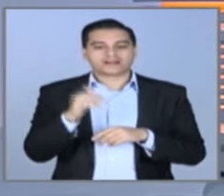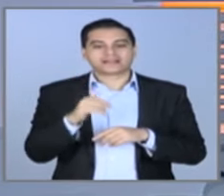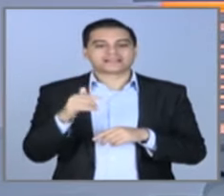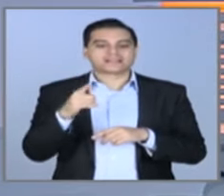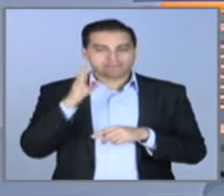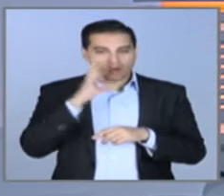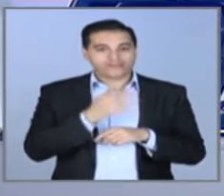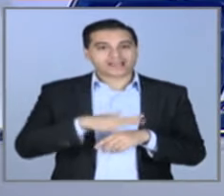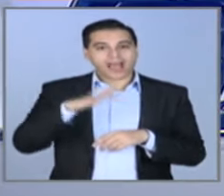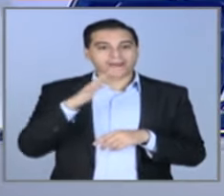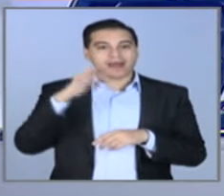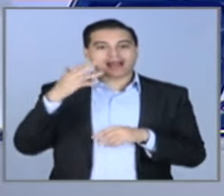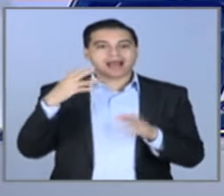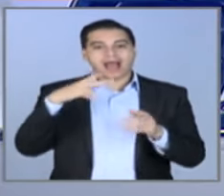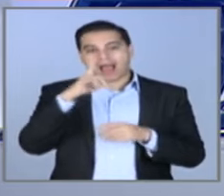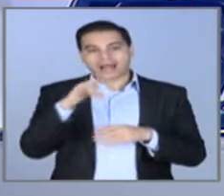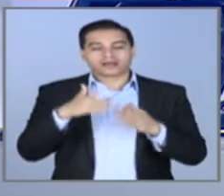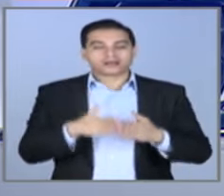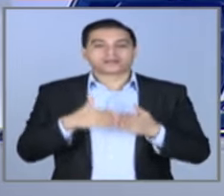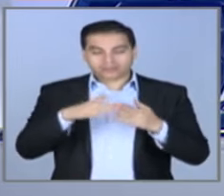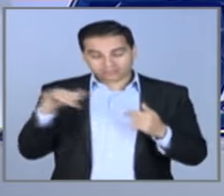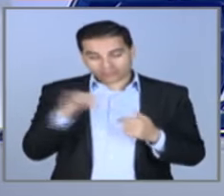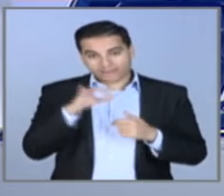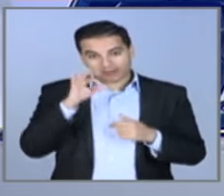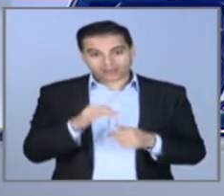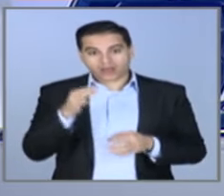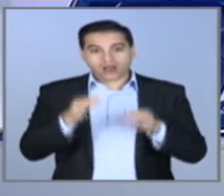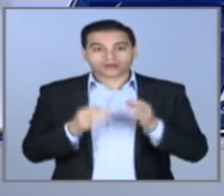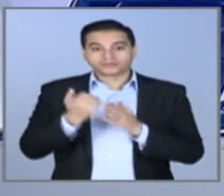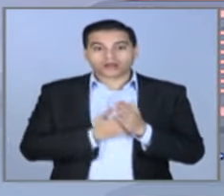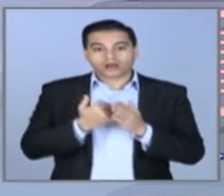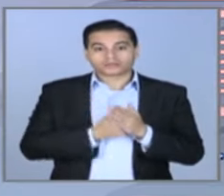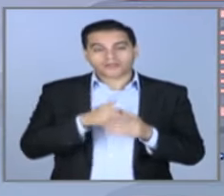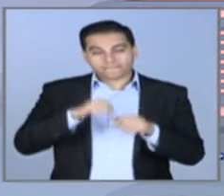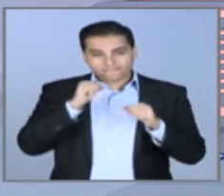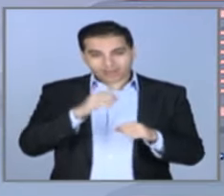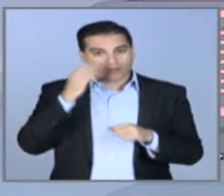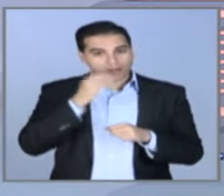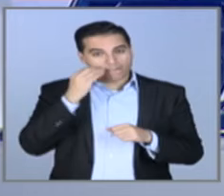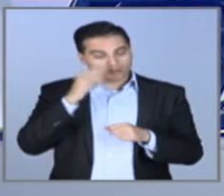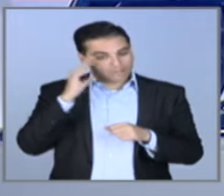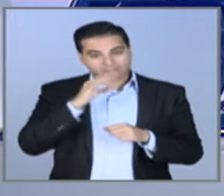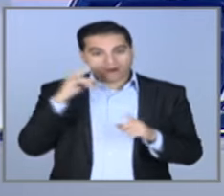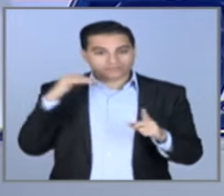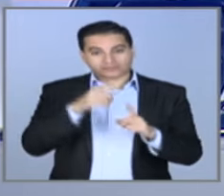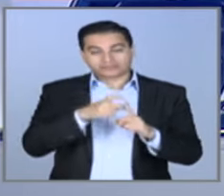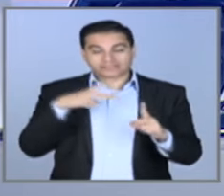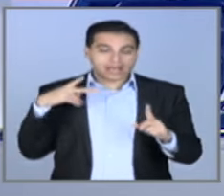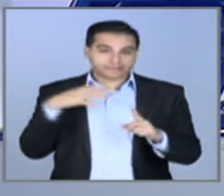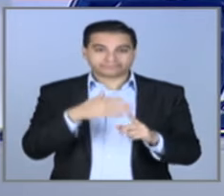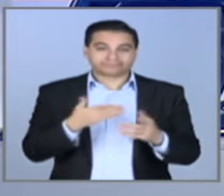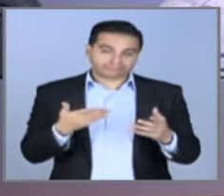وجبل علي ده منطقة مهمة جدا اقتصاديا لدولة الإمارات. ما عندناش